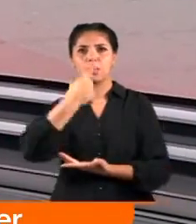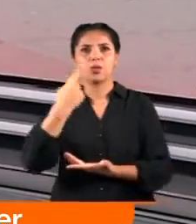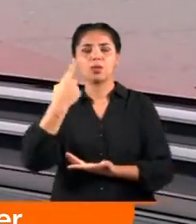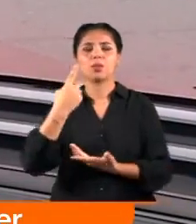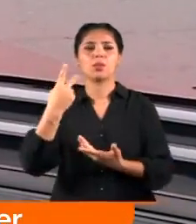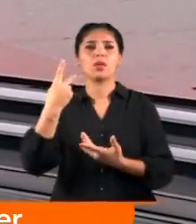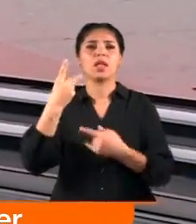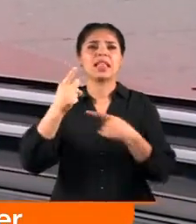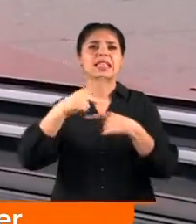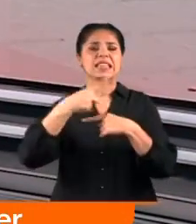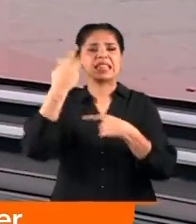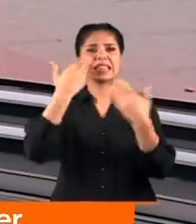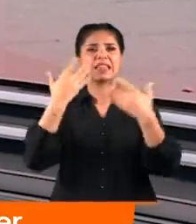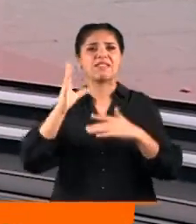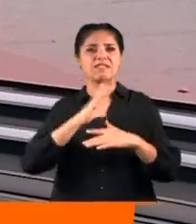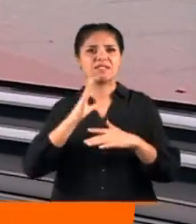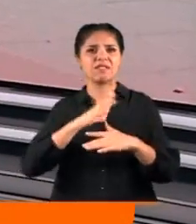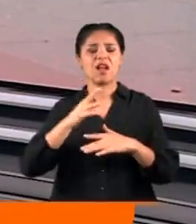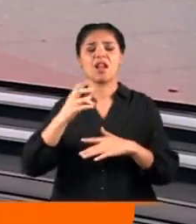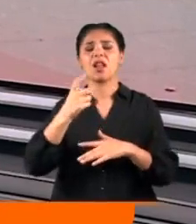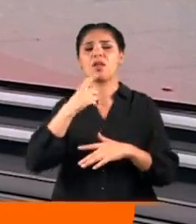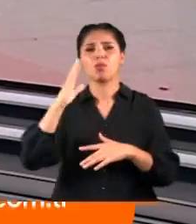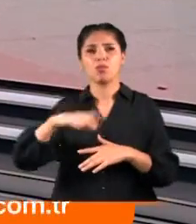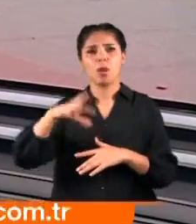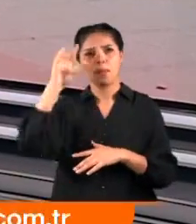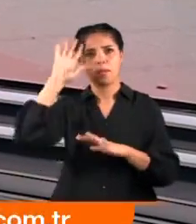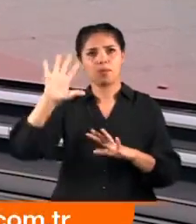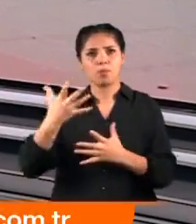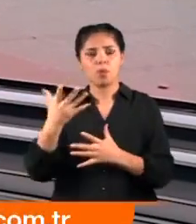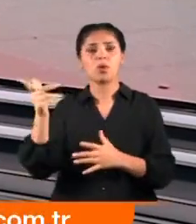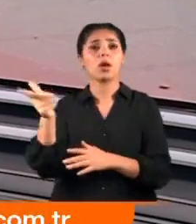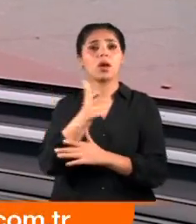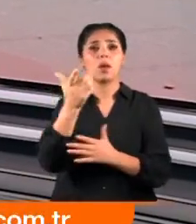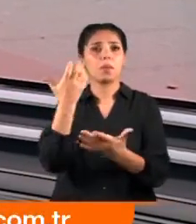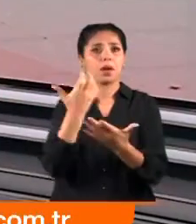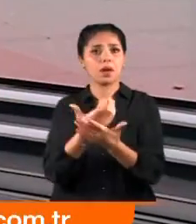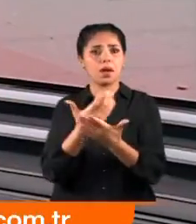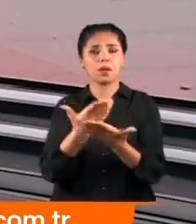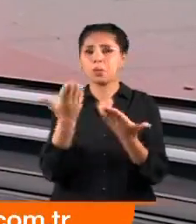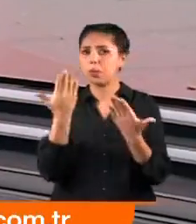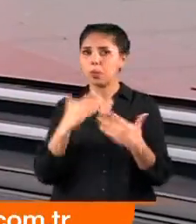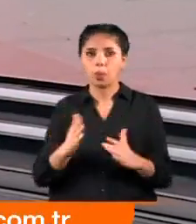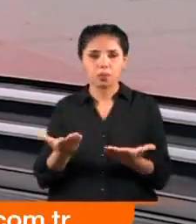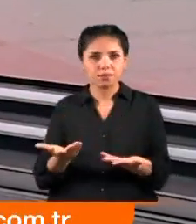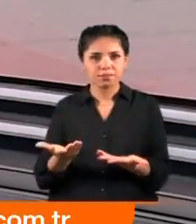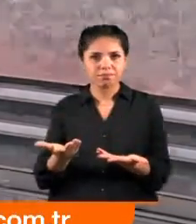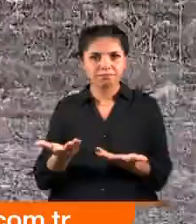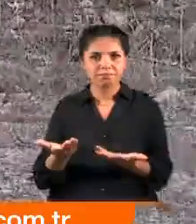kalıcı izler var. Çocuk yaşta psikolojisi de bozuldu tabii. Kamera kayıtları ise ortada yok.